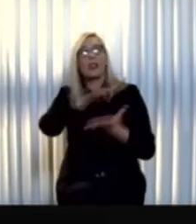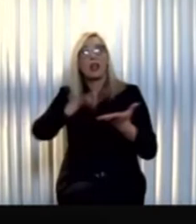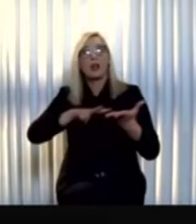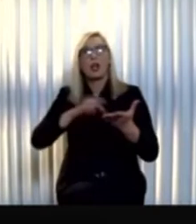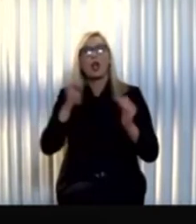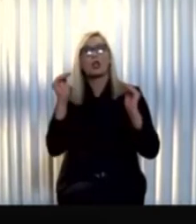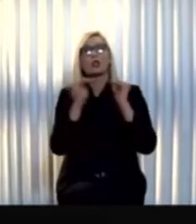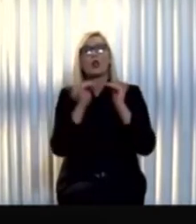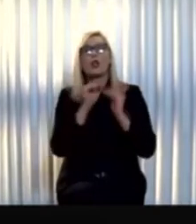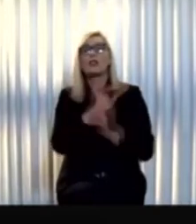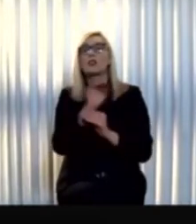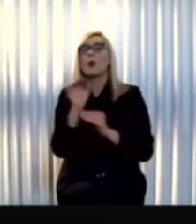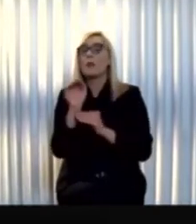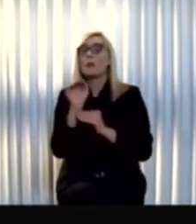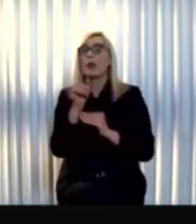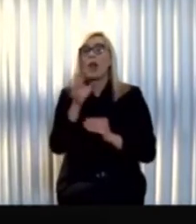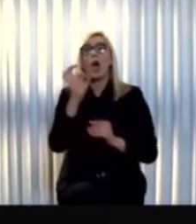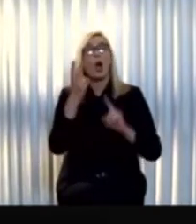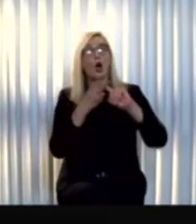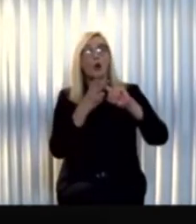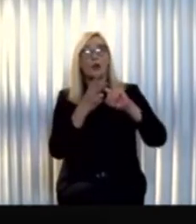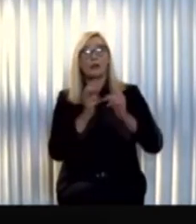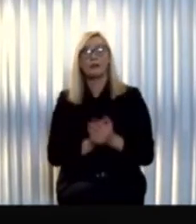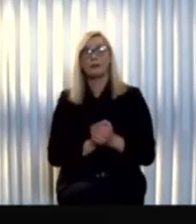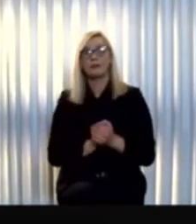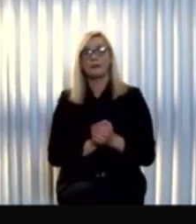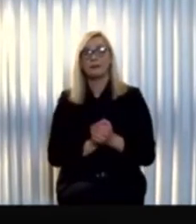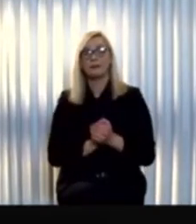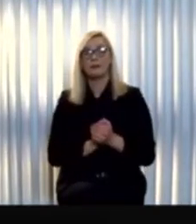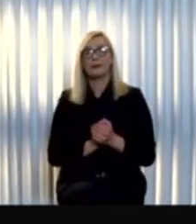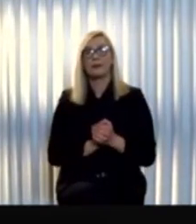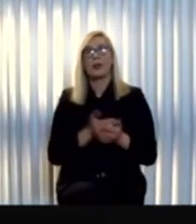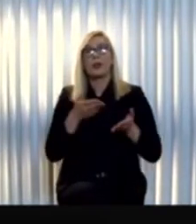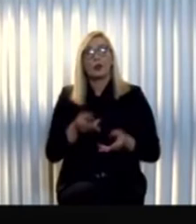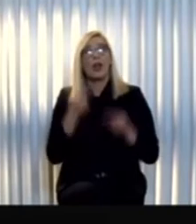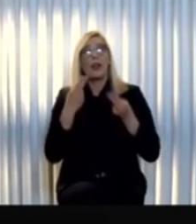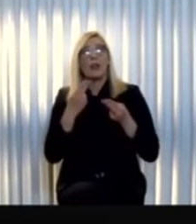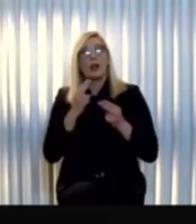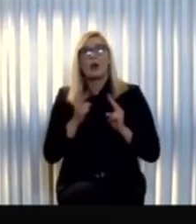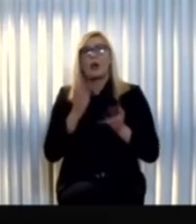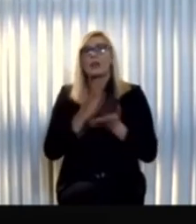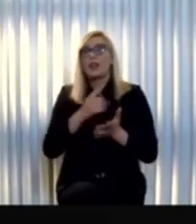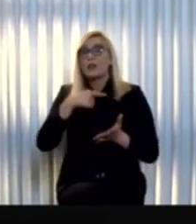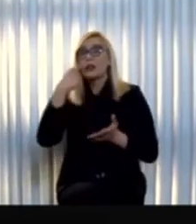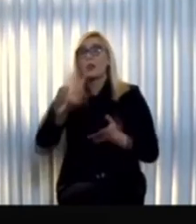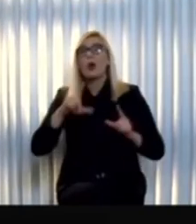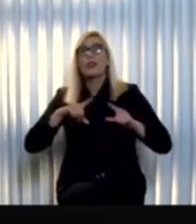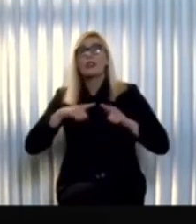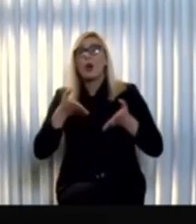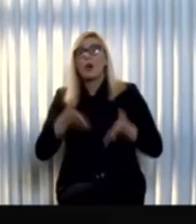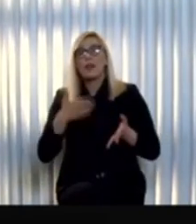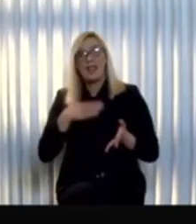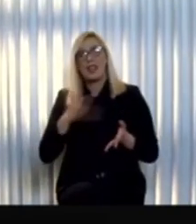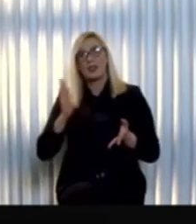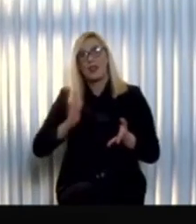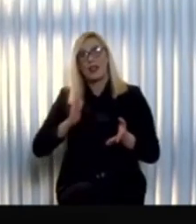согласно препораките на Обединетите нации. Тоа е особено важно кога станува збор за животот на овие наши